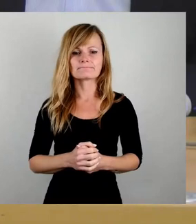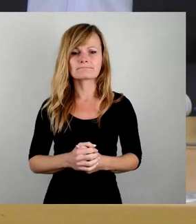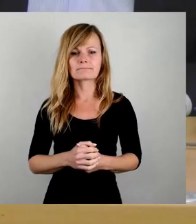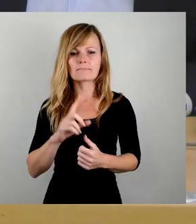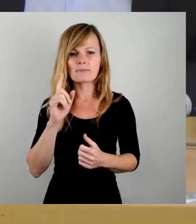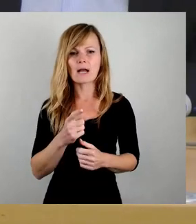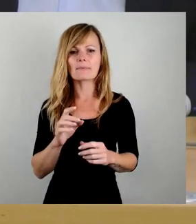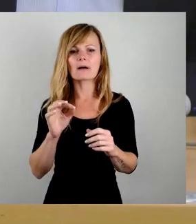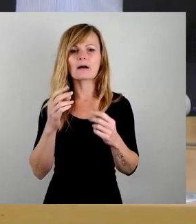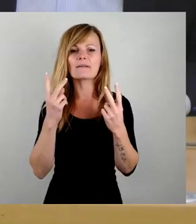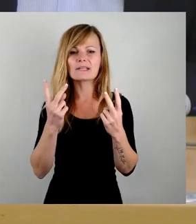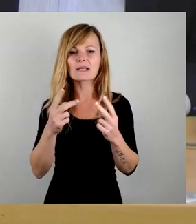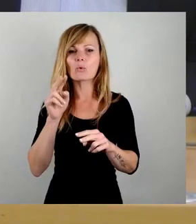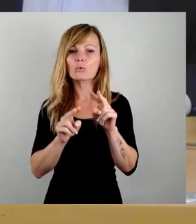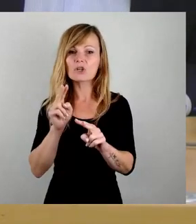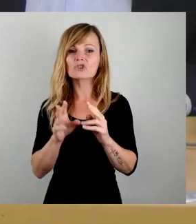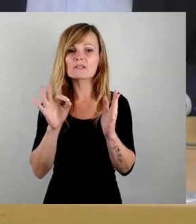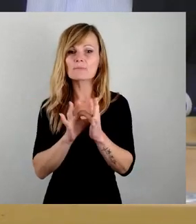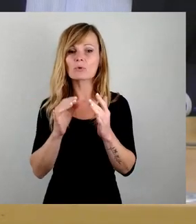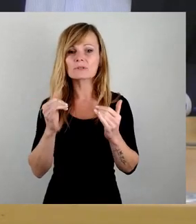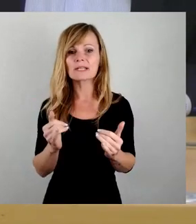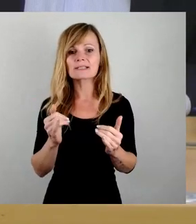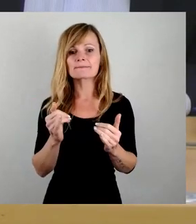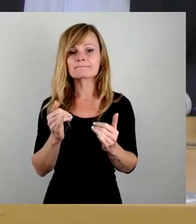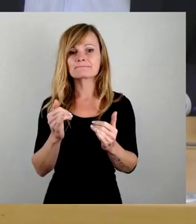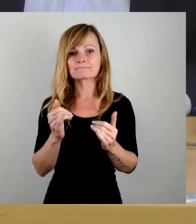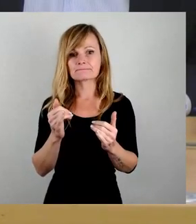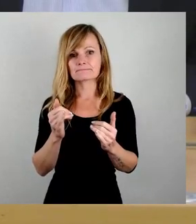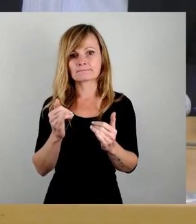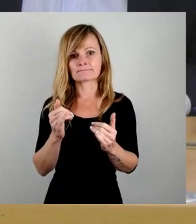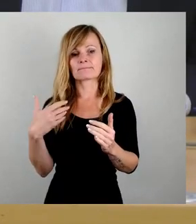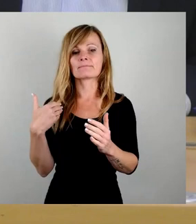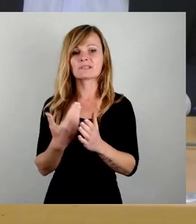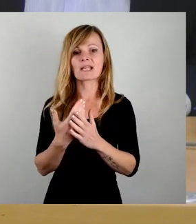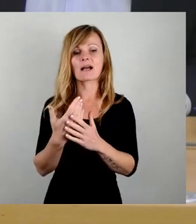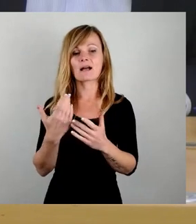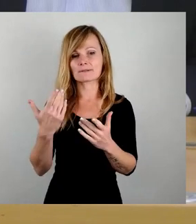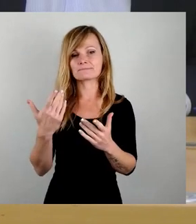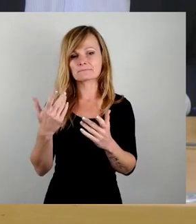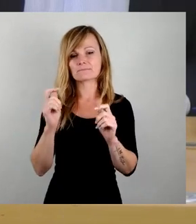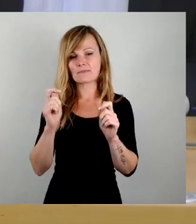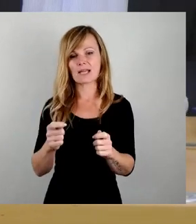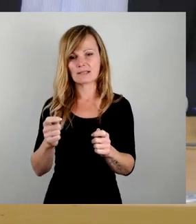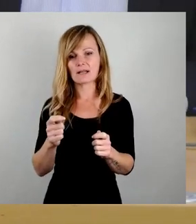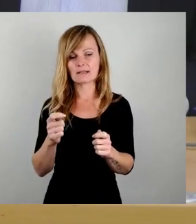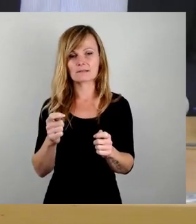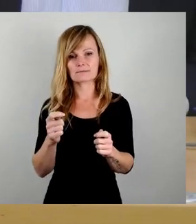Der wesentliche Unterschiedspunkt jetzt zu dem, was bisher beantragt war, ist jetzt, dass wir dann